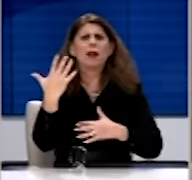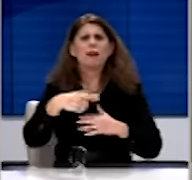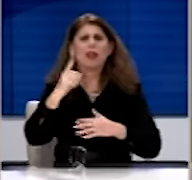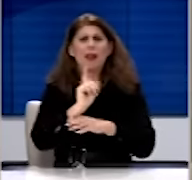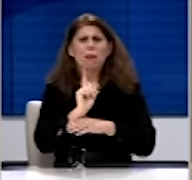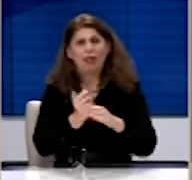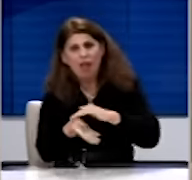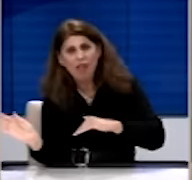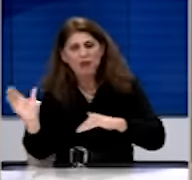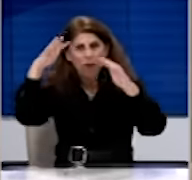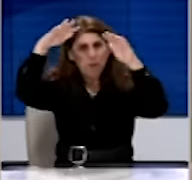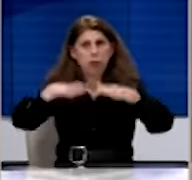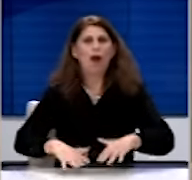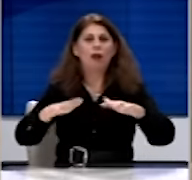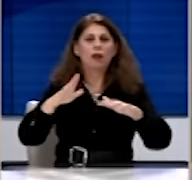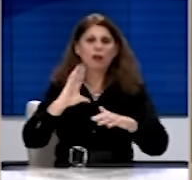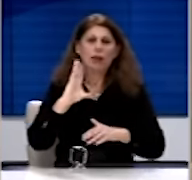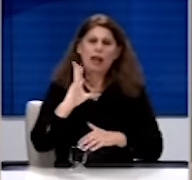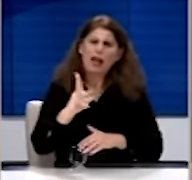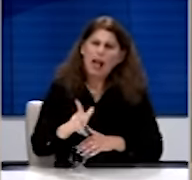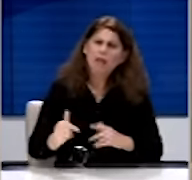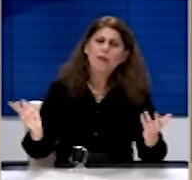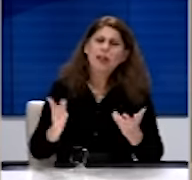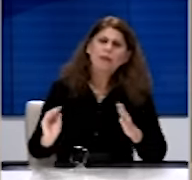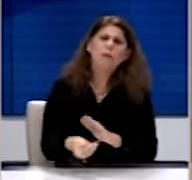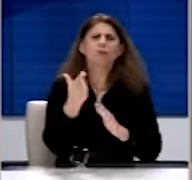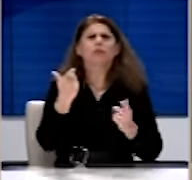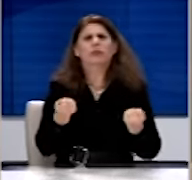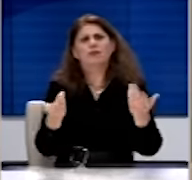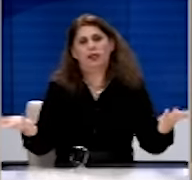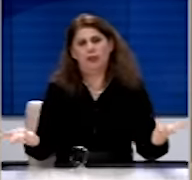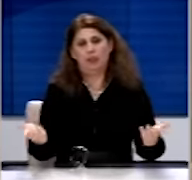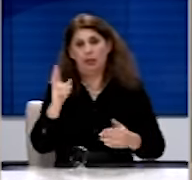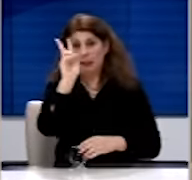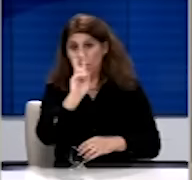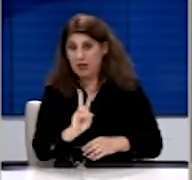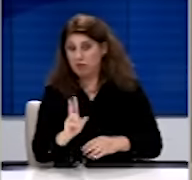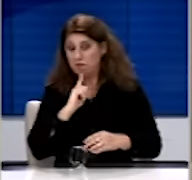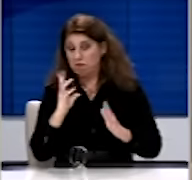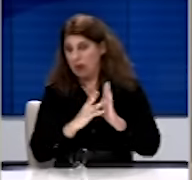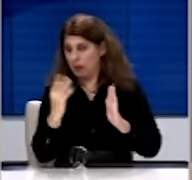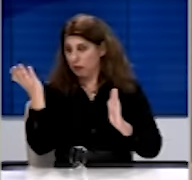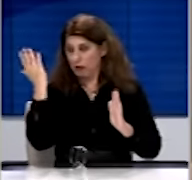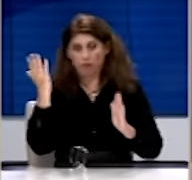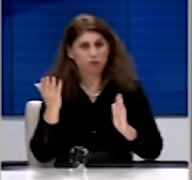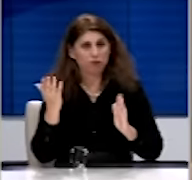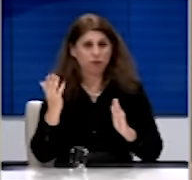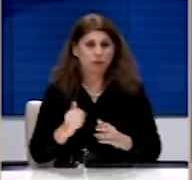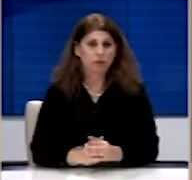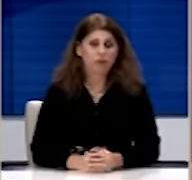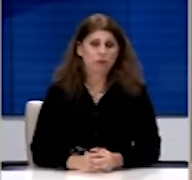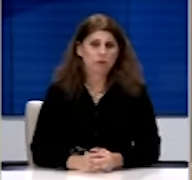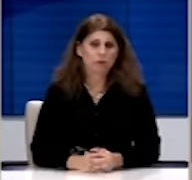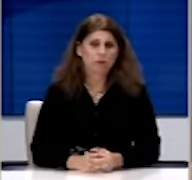λεπτά. Κάθε μέρα κάτι θα συμβαίνει. Την Παρασκευή, για παράδειγμα, έπεσε